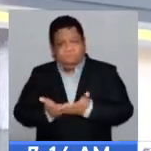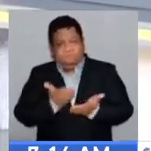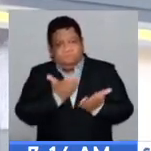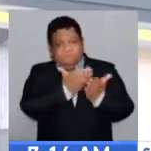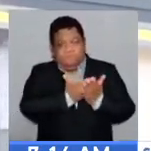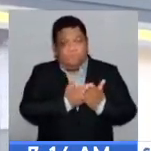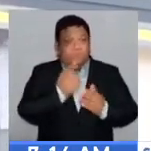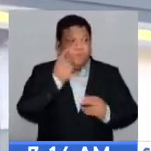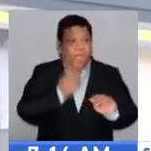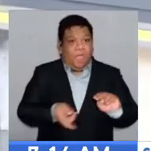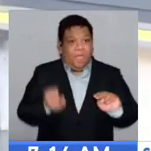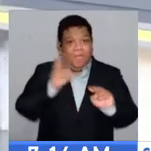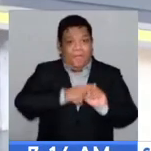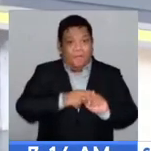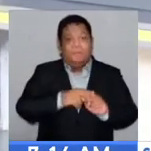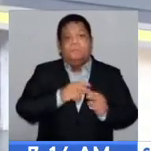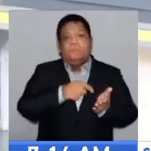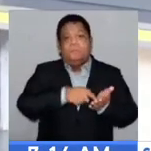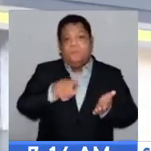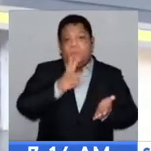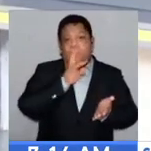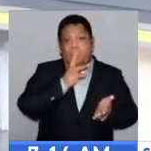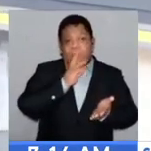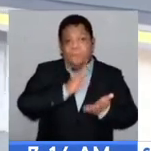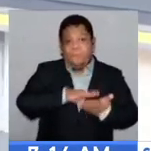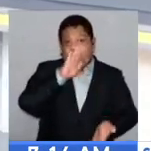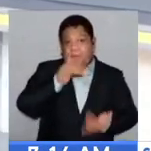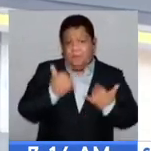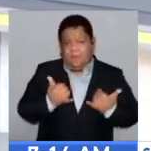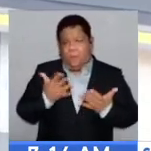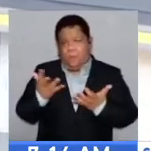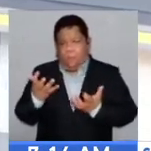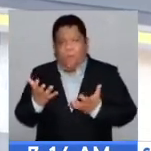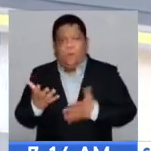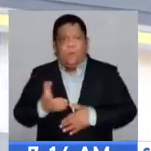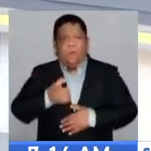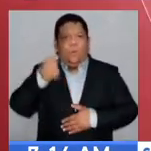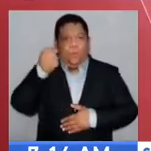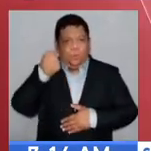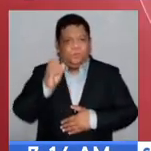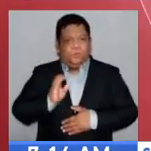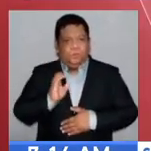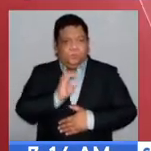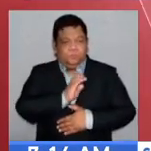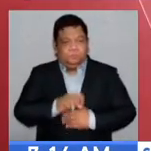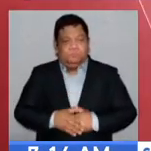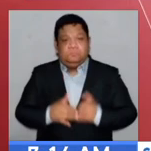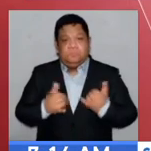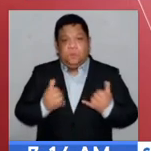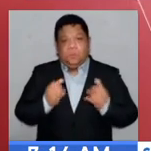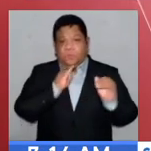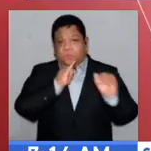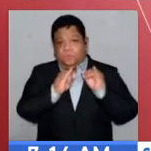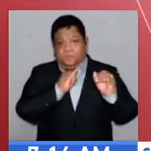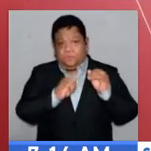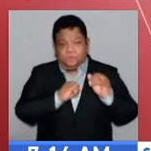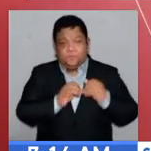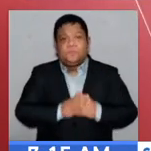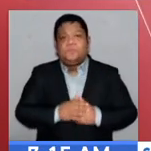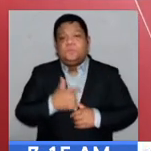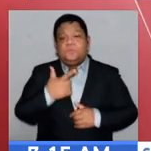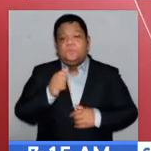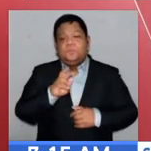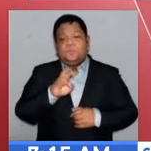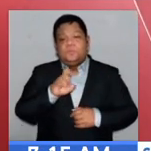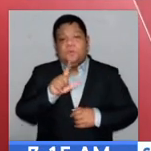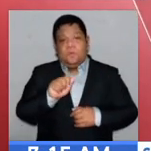Enero. Kaunay niyan at iba pang issue. Makapanayam natin si Gabriela Women's Party Chairperson Emmi de Jesus. Magandang